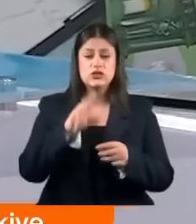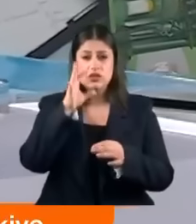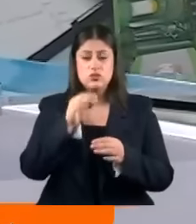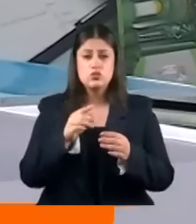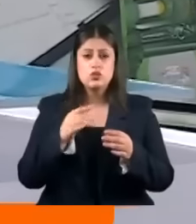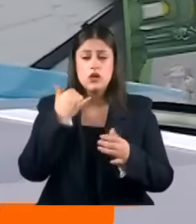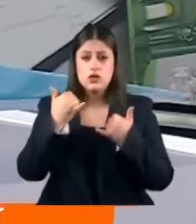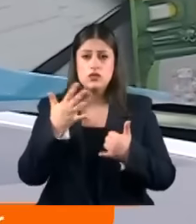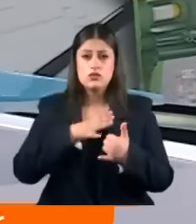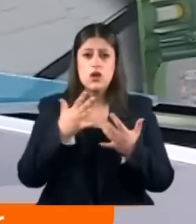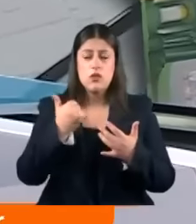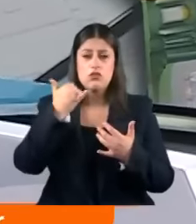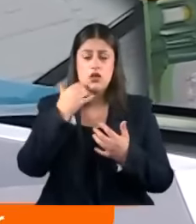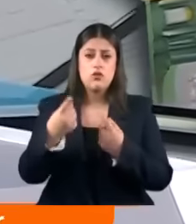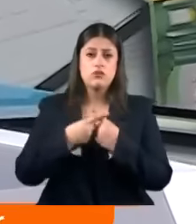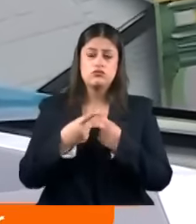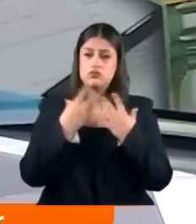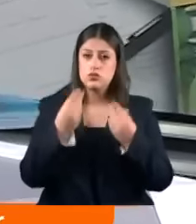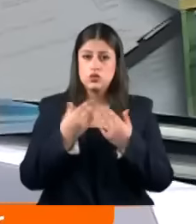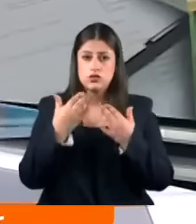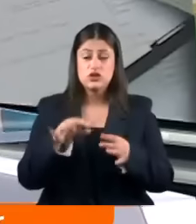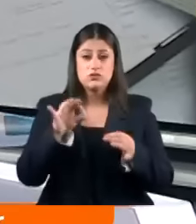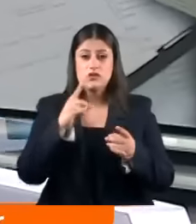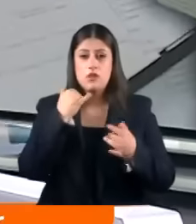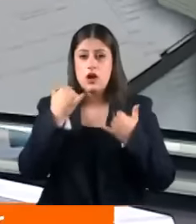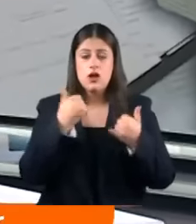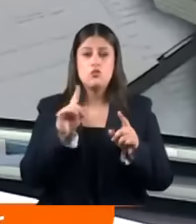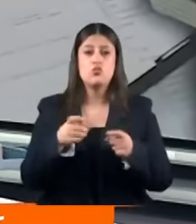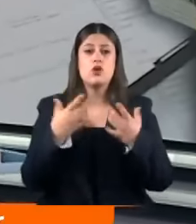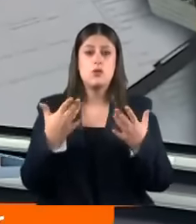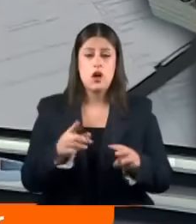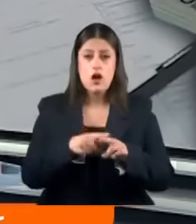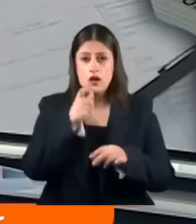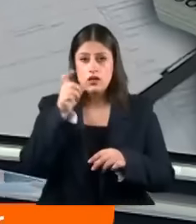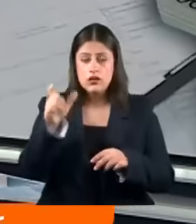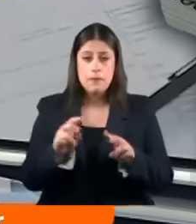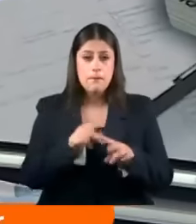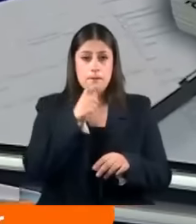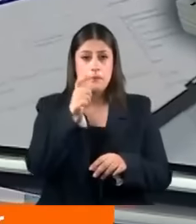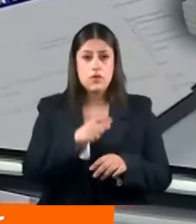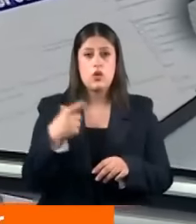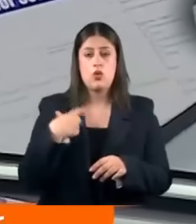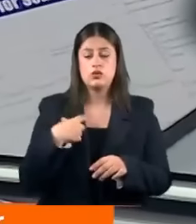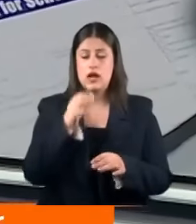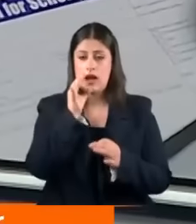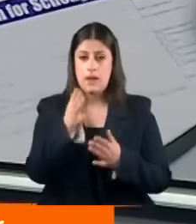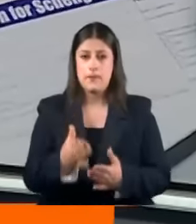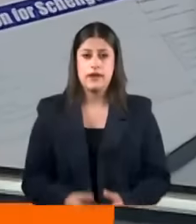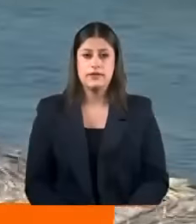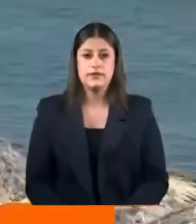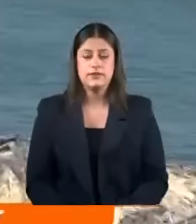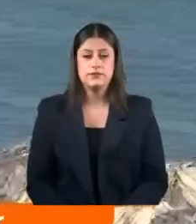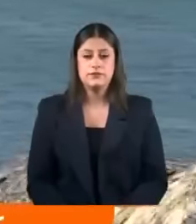ama telefon her seferinde yüzüne kapandı. Şimdi de muhatap bulamıyor. Altay Altuğ ve Mehmet Şahin'in özel haberi.